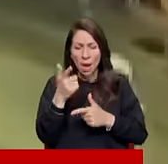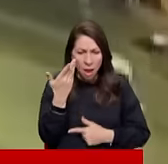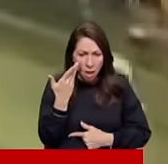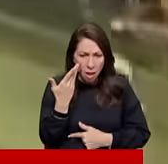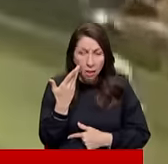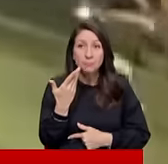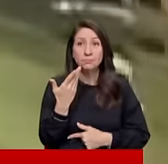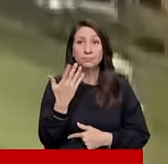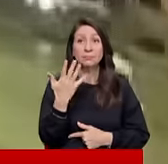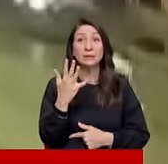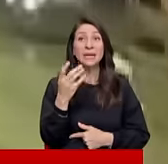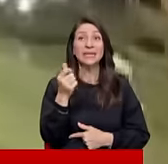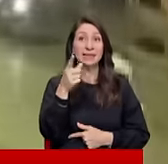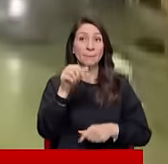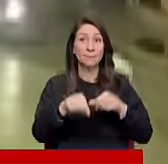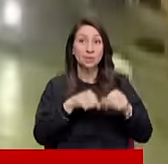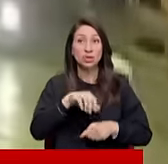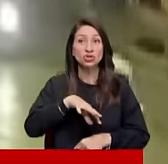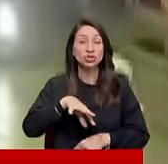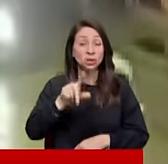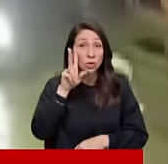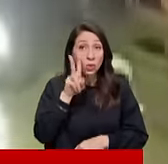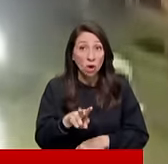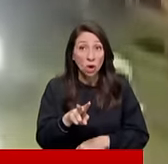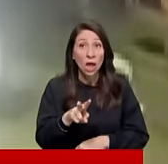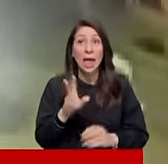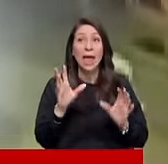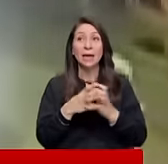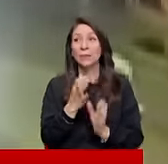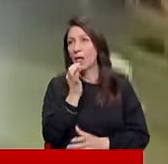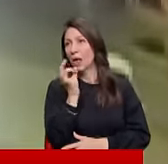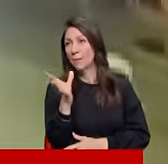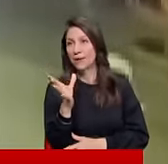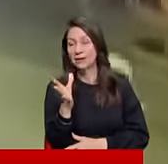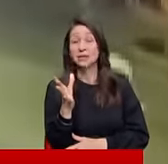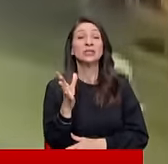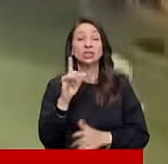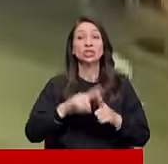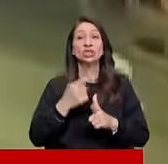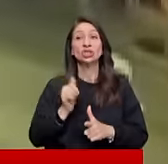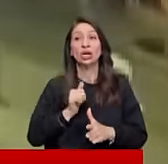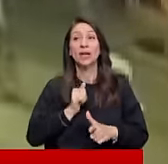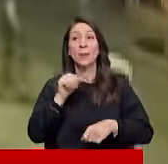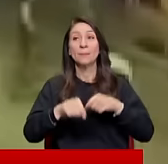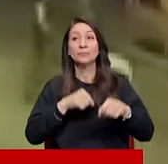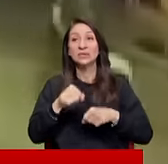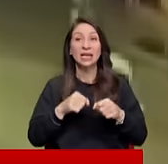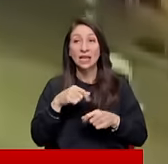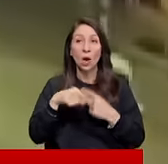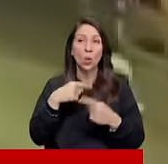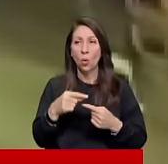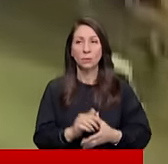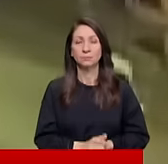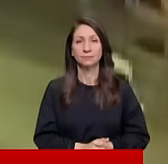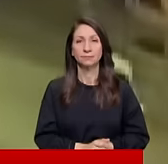izledi. 5000 lira değerindeki bisikletin çalındığını gördü. Ekiplere haber verdi. Jandarma bisiklet hırsızını arıyor.